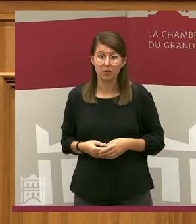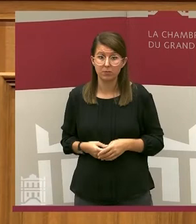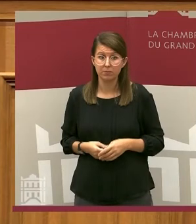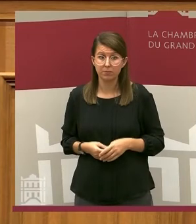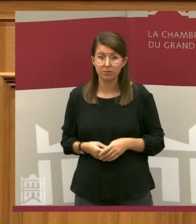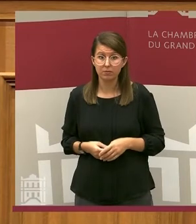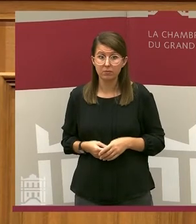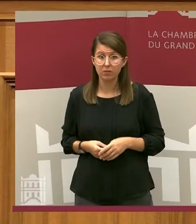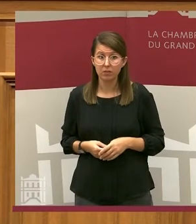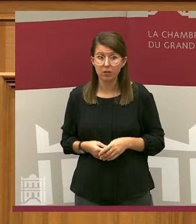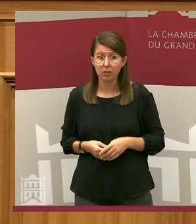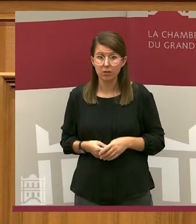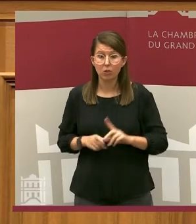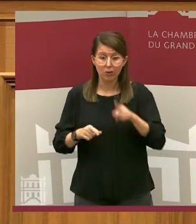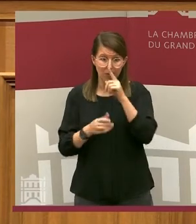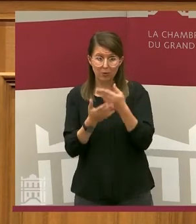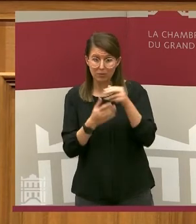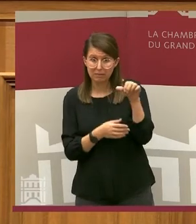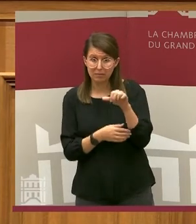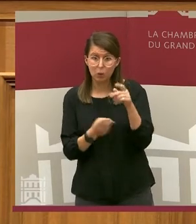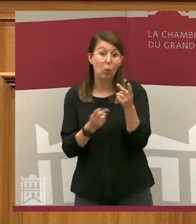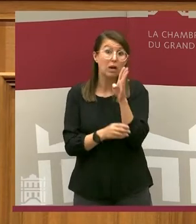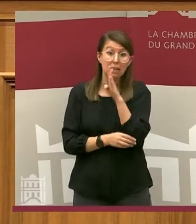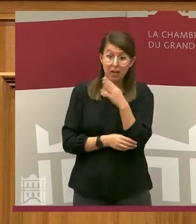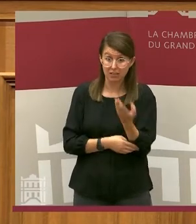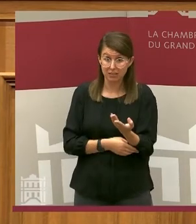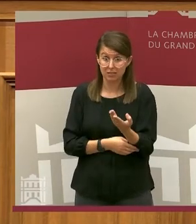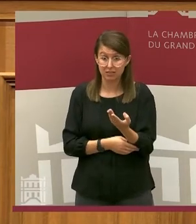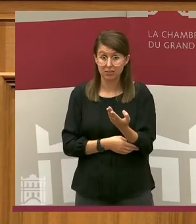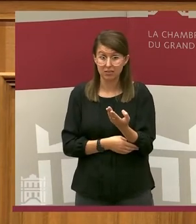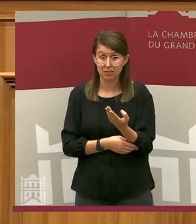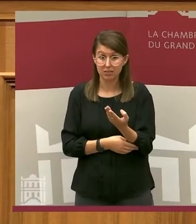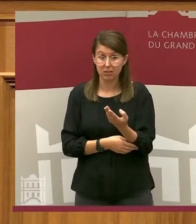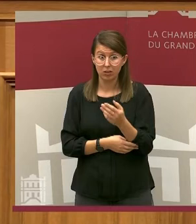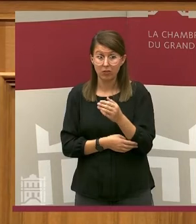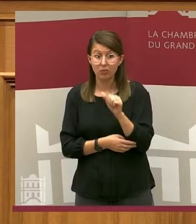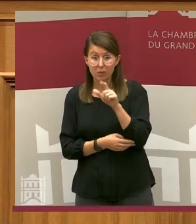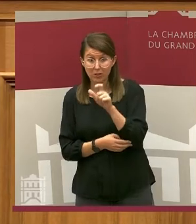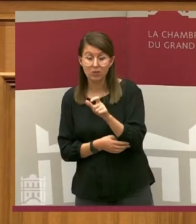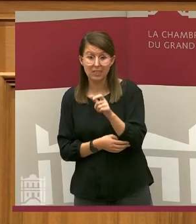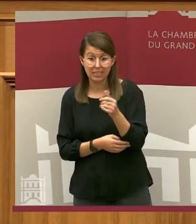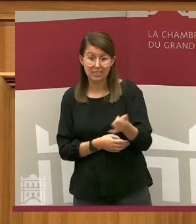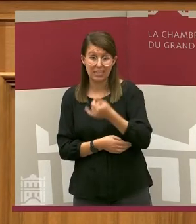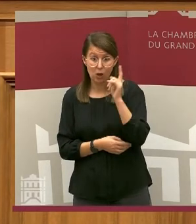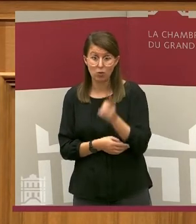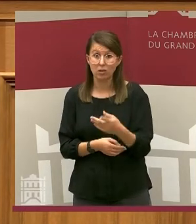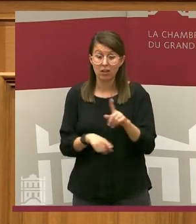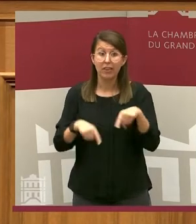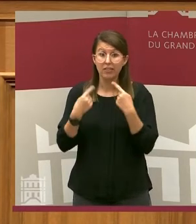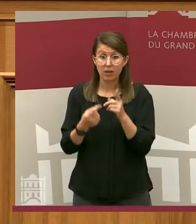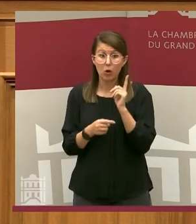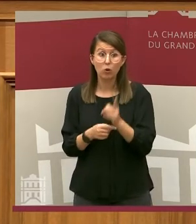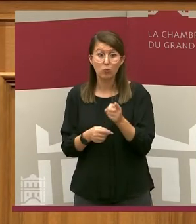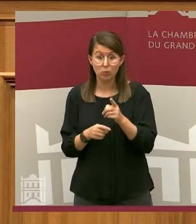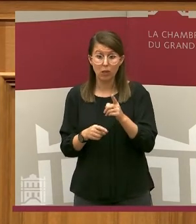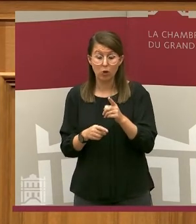Petrol, oh, mittlerweile muss ich nicht so in den Gas, vom 21. Jahrhundert aus, dann muss ihn sie auch